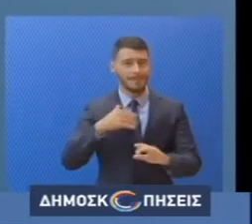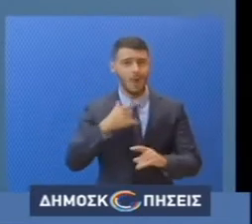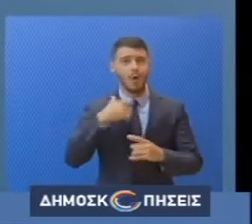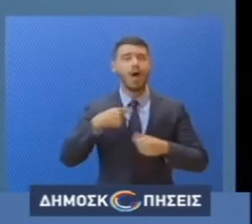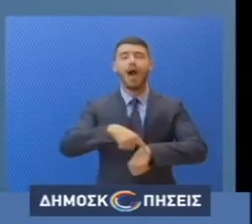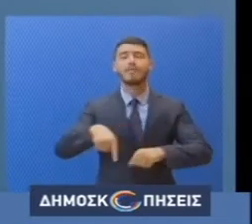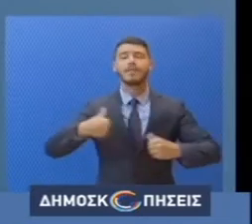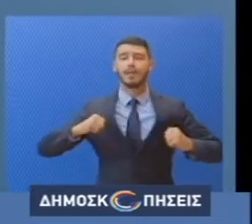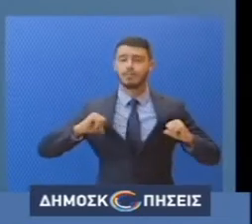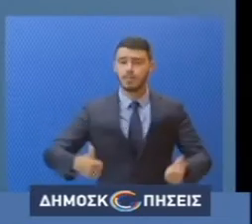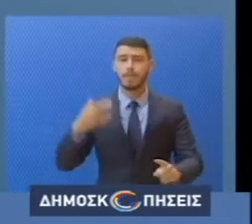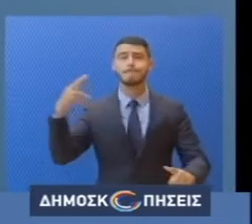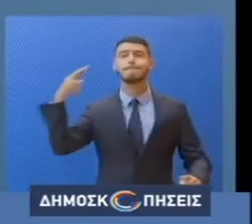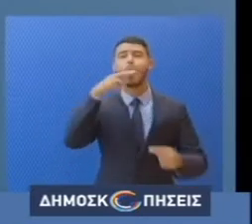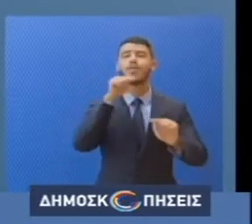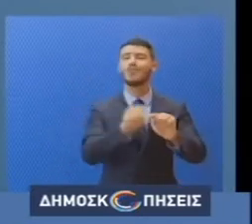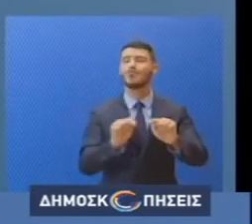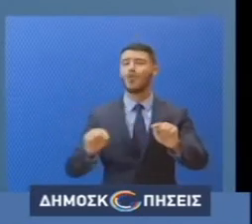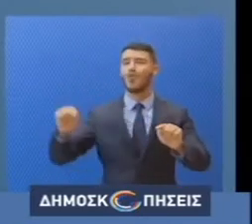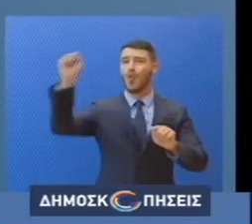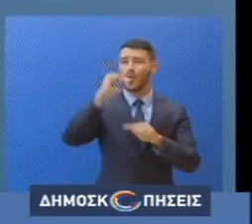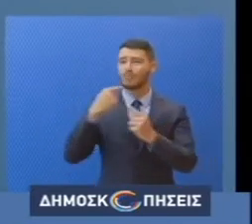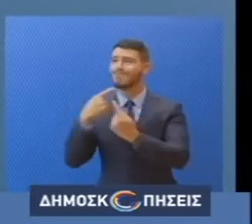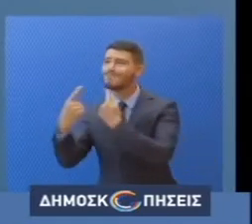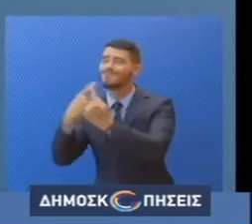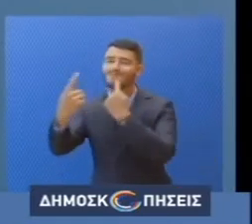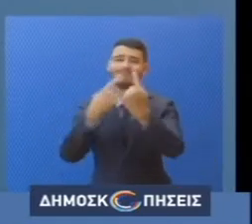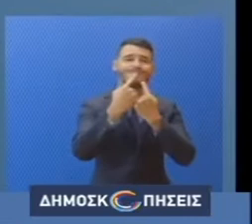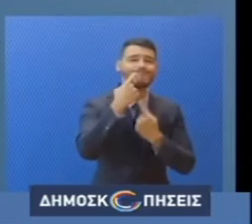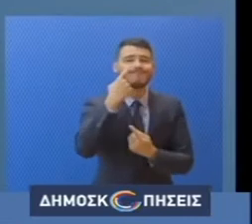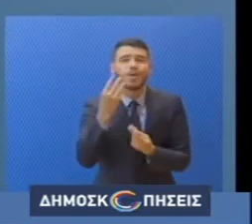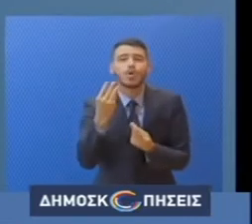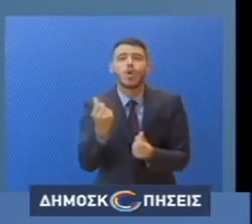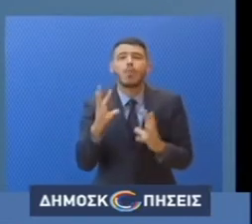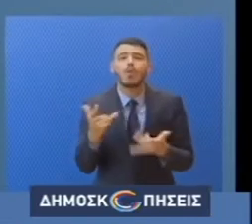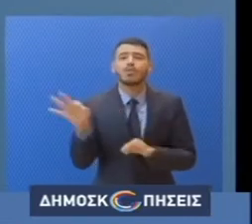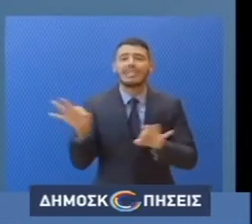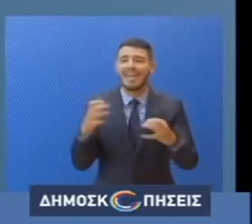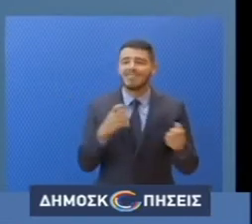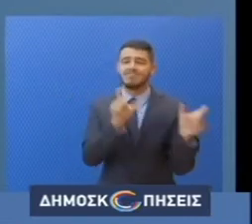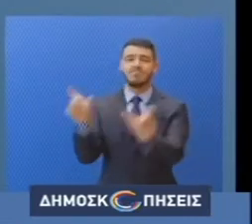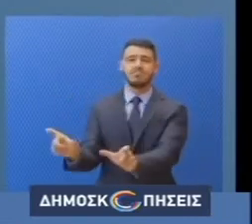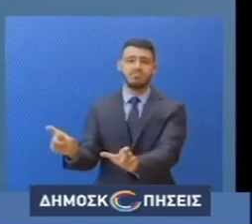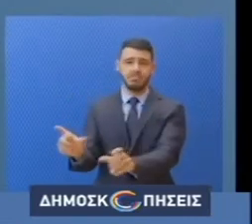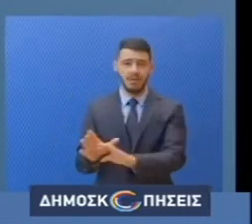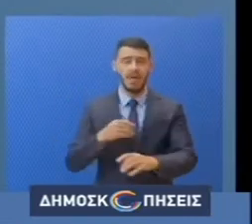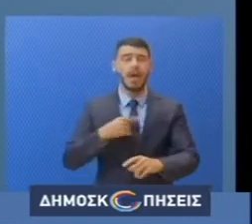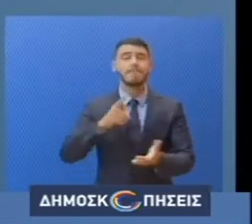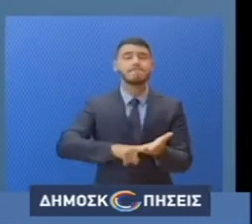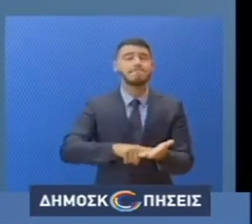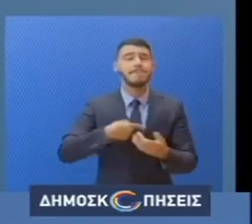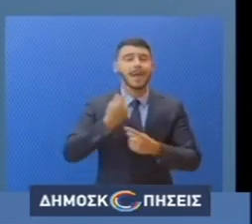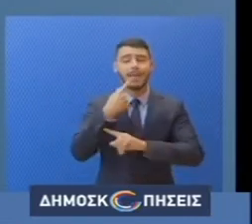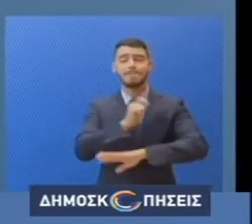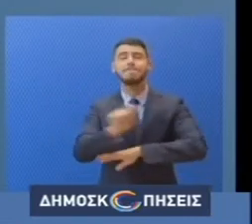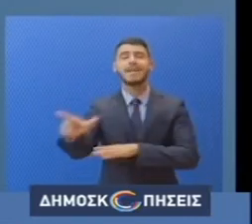διαβούλευσης με ομολόγους του. Η Ελλάδα θεωρεί αναγκαίο να σταλεί στη γειτονική χώρα ισχυρό μήνυμα ότι